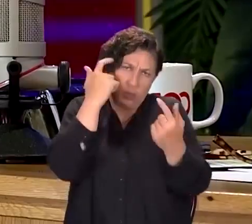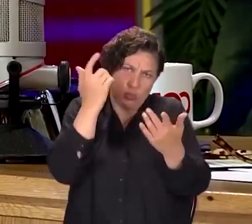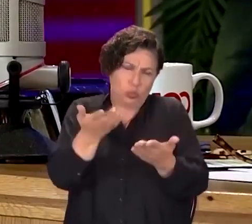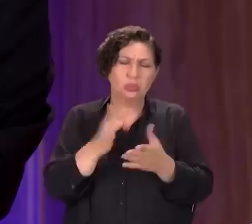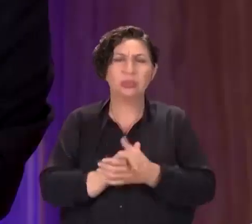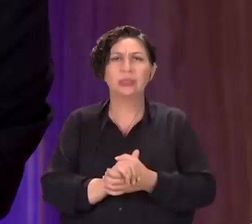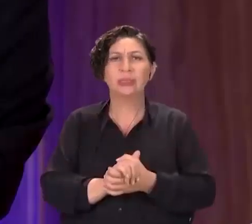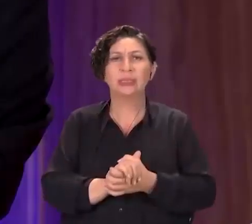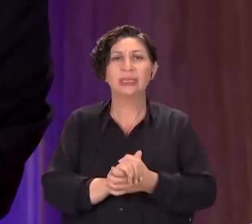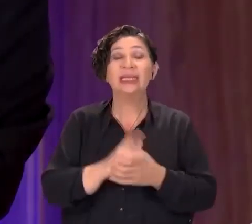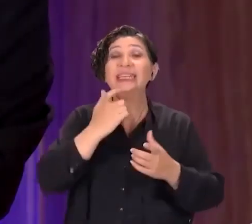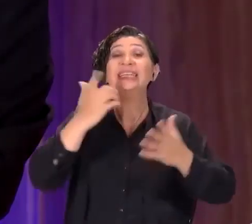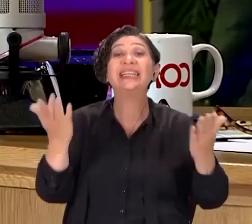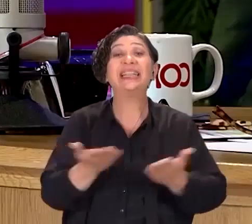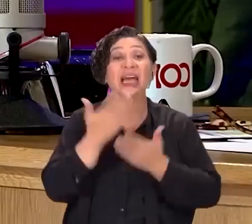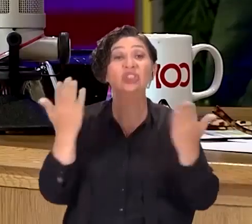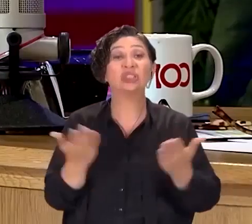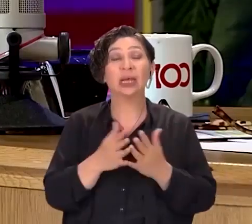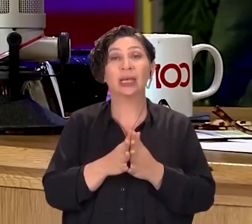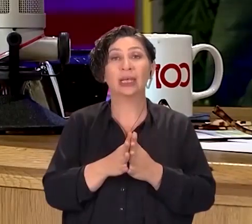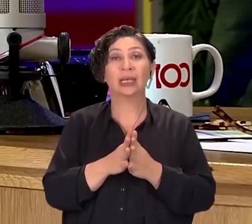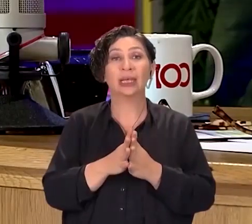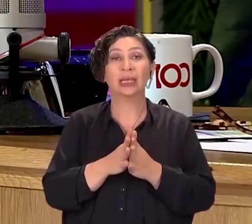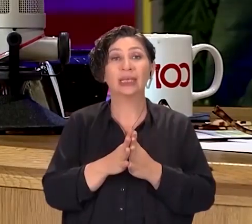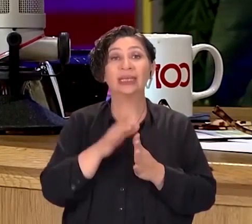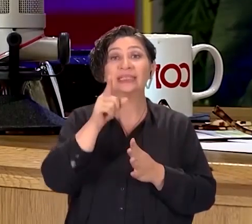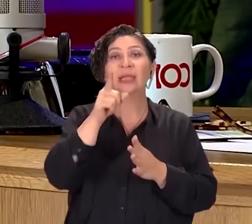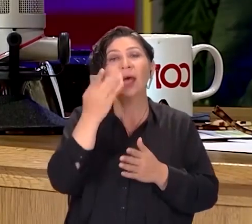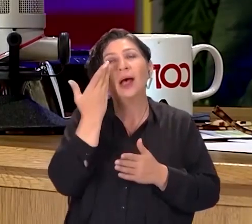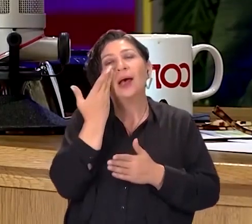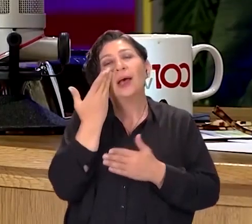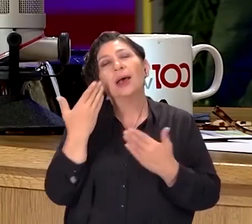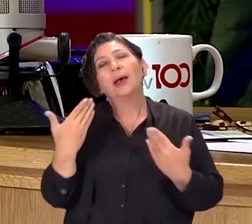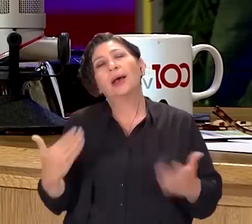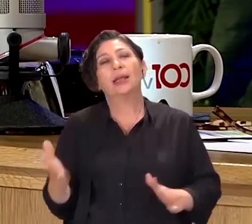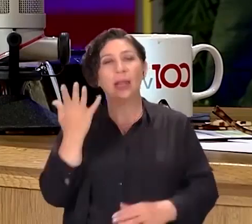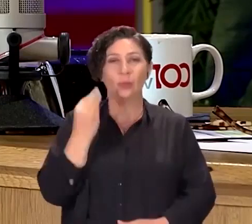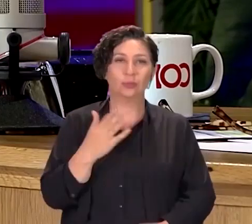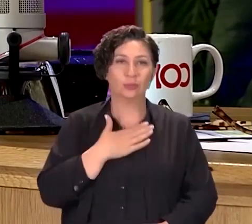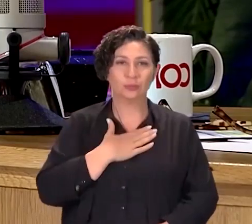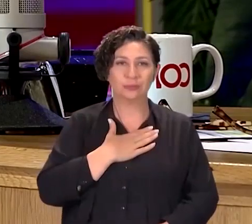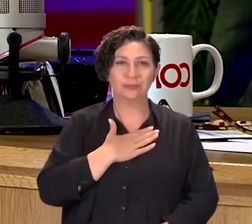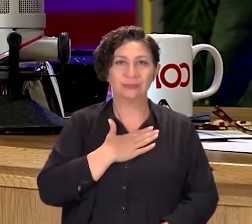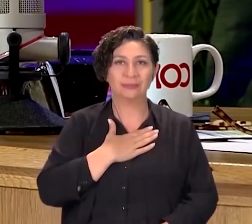yani. Biliyorum. Yıllarca sana hayran oldum.